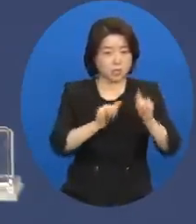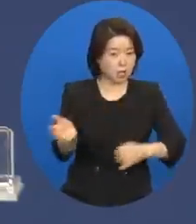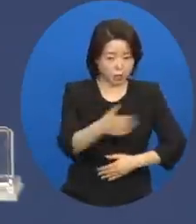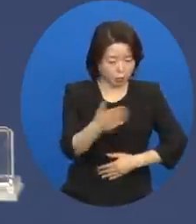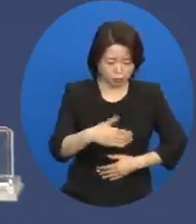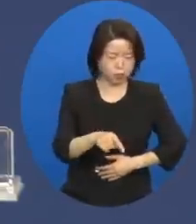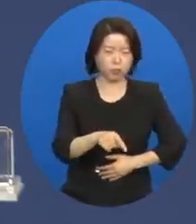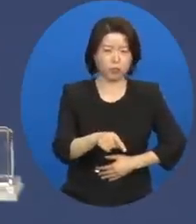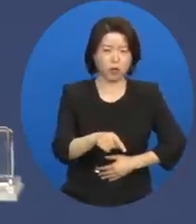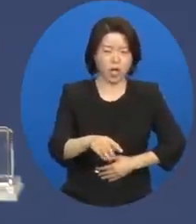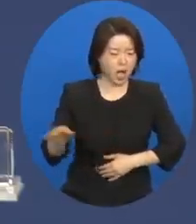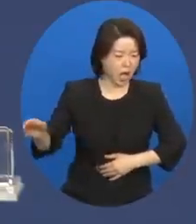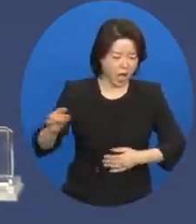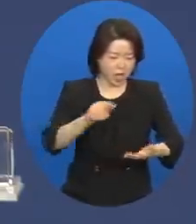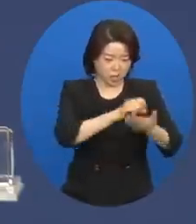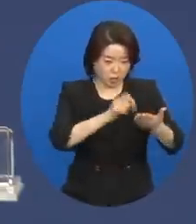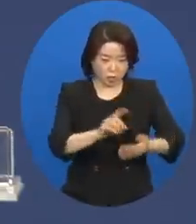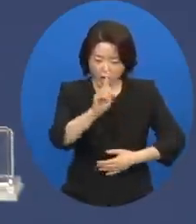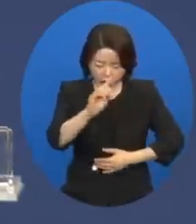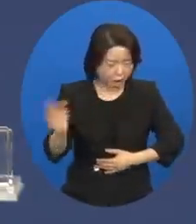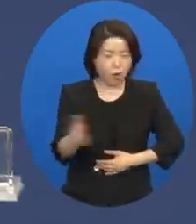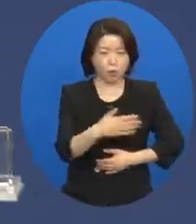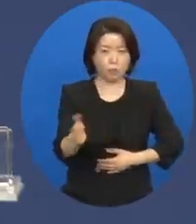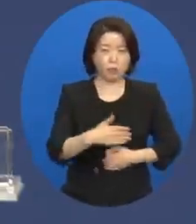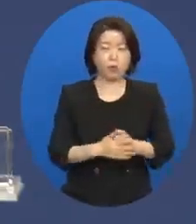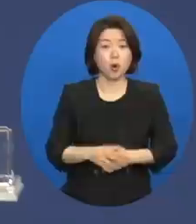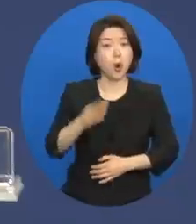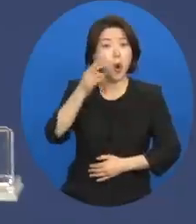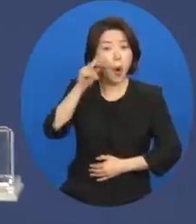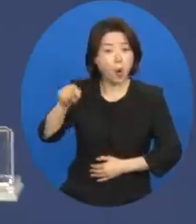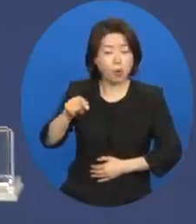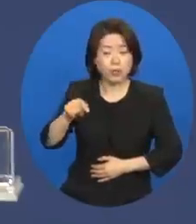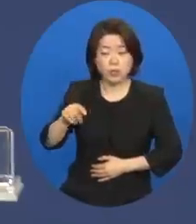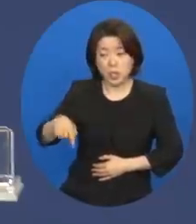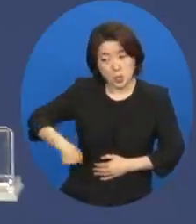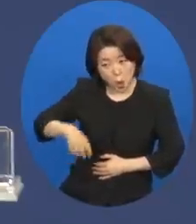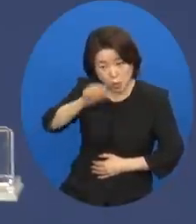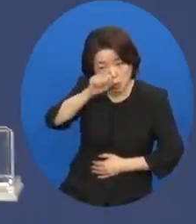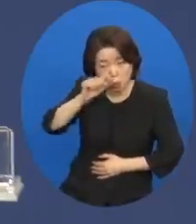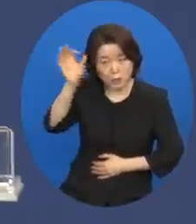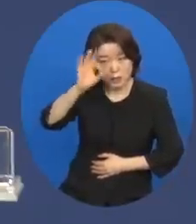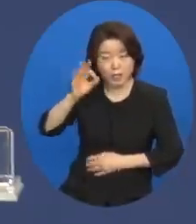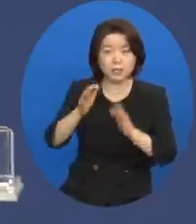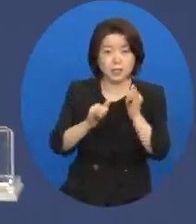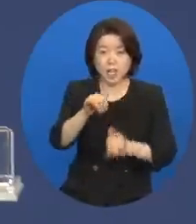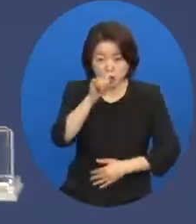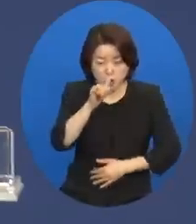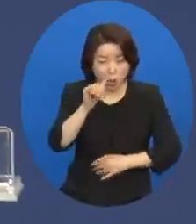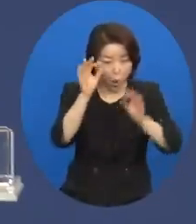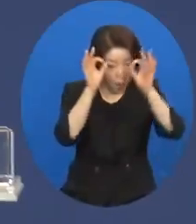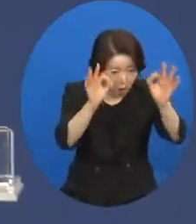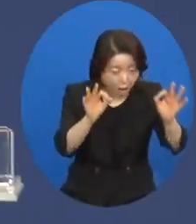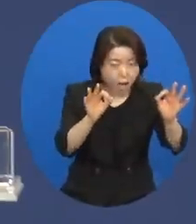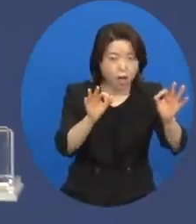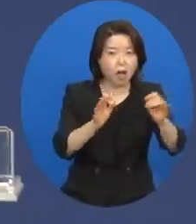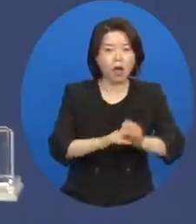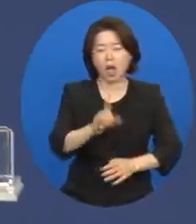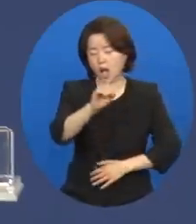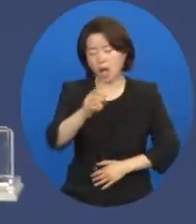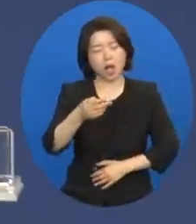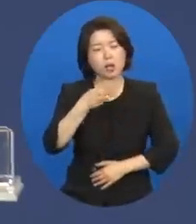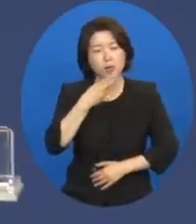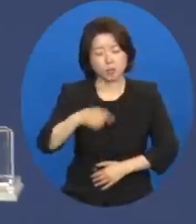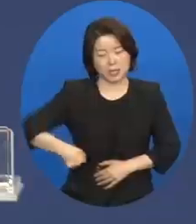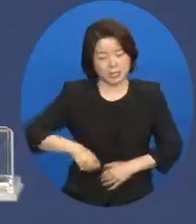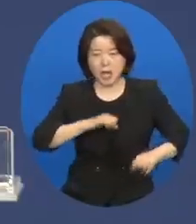의인은 없나니 하나도 없다. 그래서 혹시나 선을 찾는 자가 있는가 보려 한즉 하나도